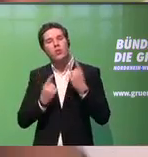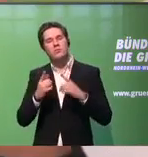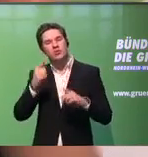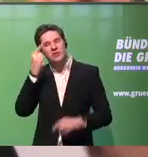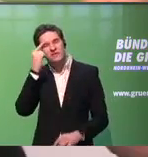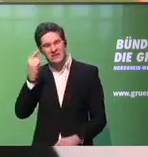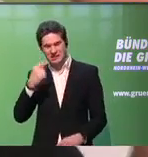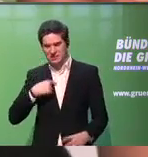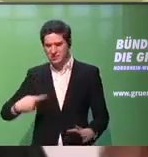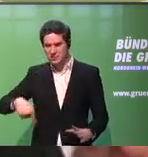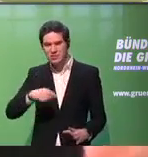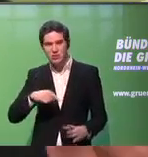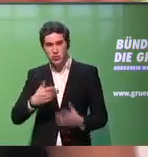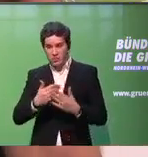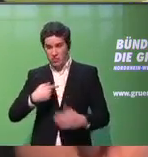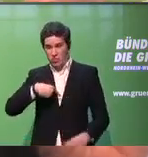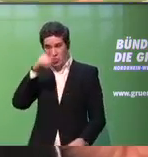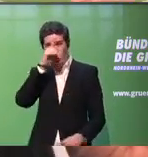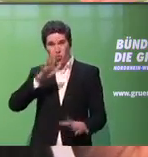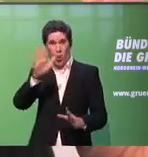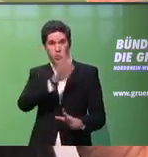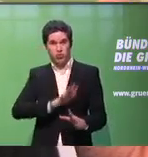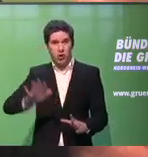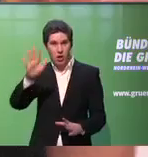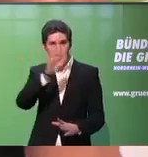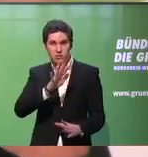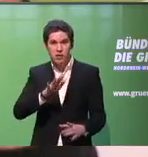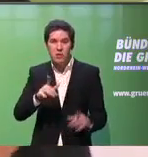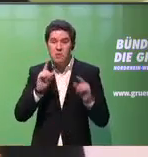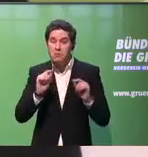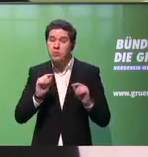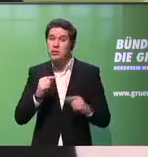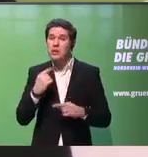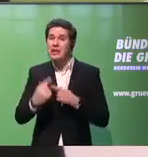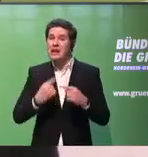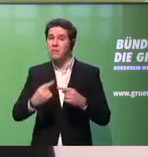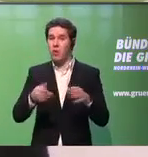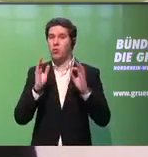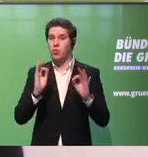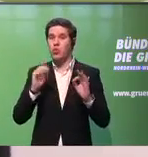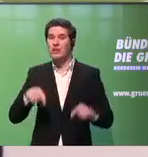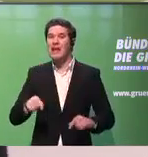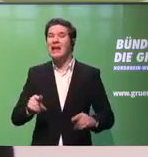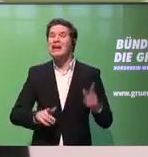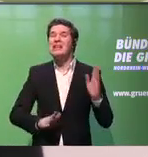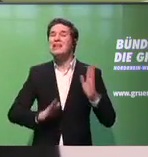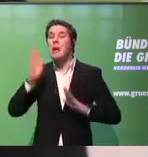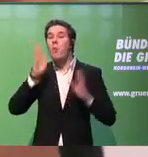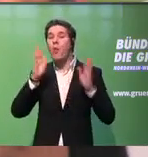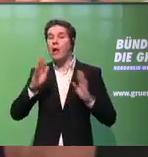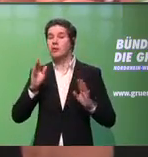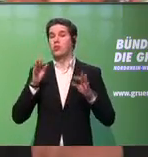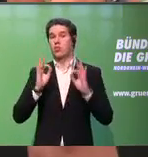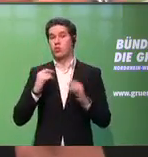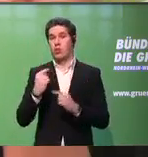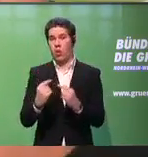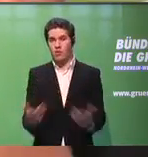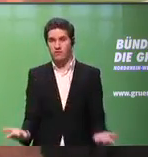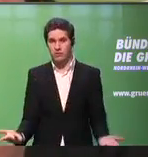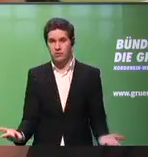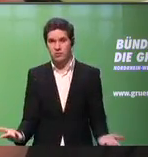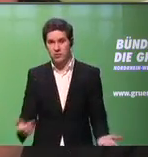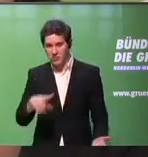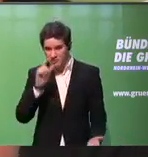ist, wie beispielsweise in Deutschland, man auch immer eine gute und funktionierende Demokratie hat. Der Kampf